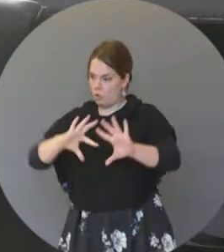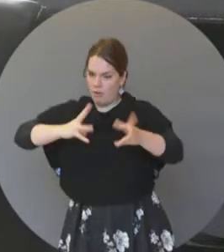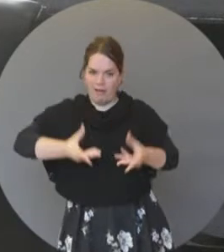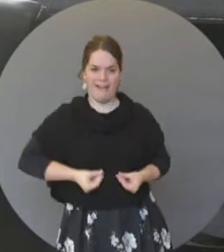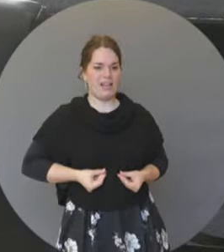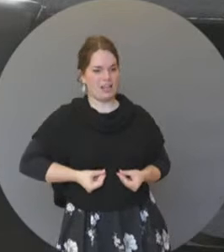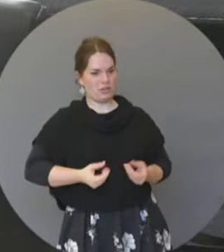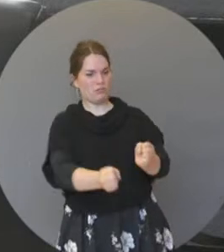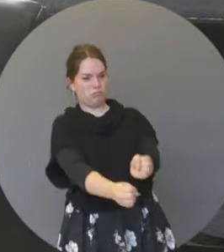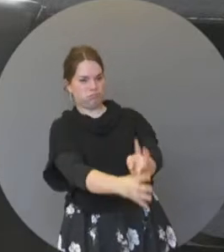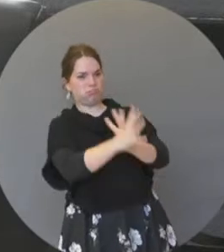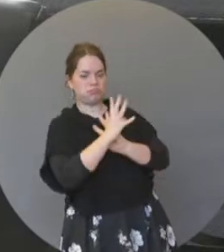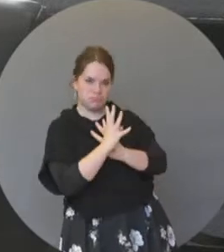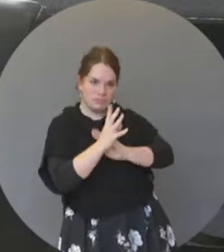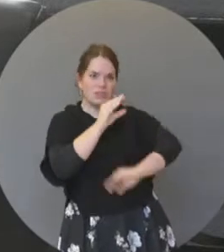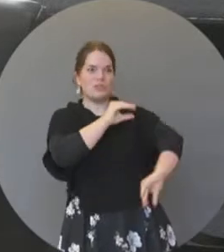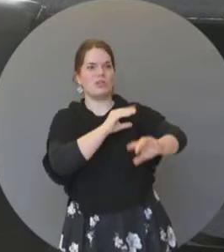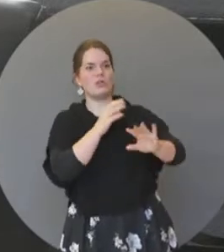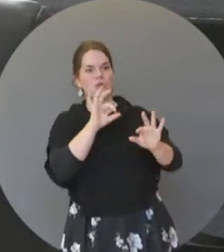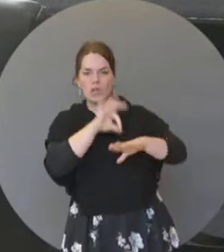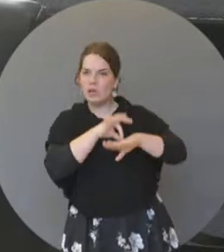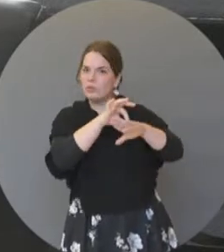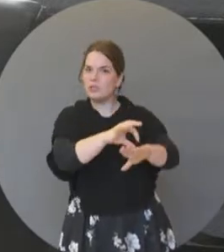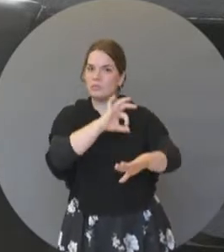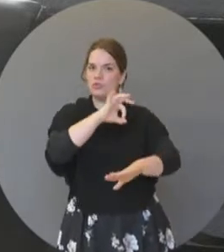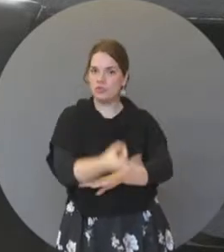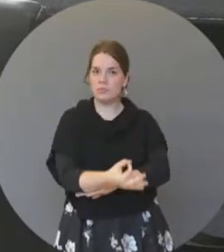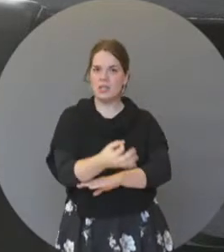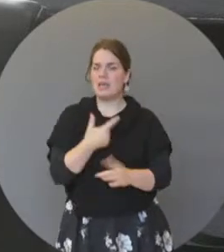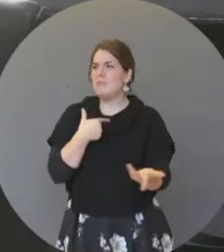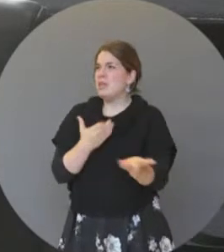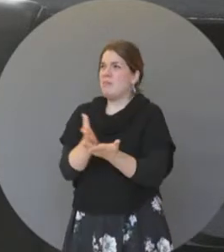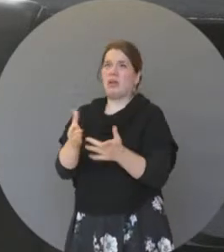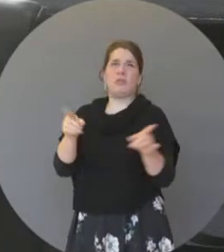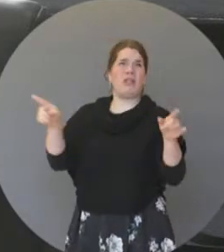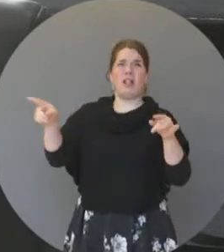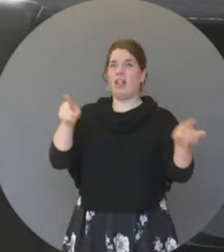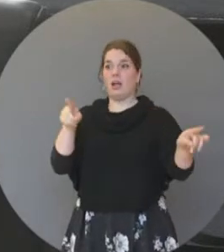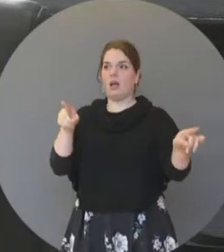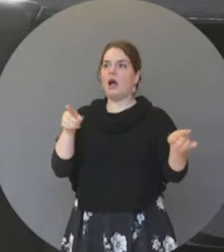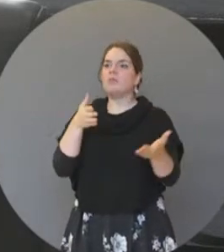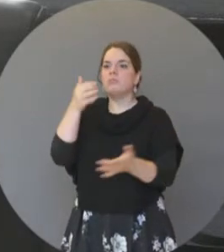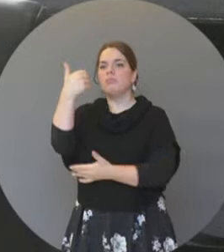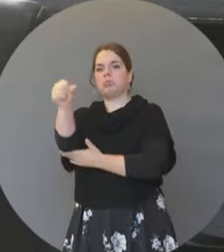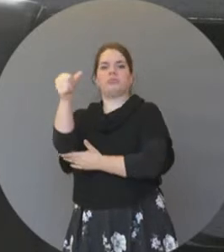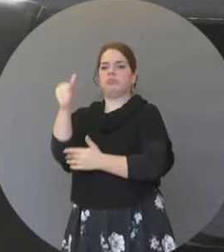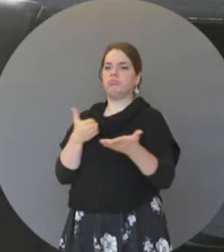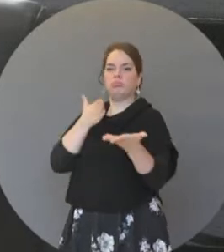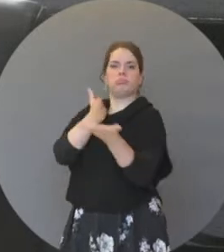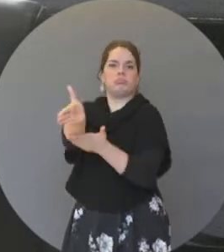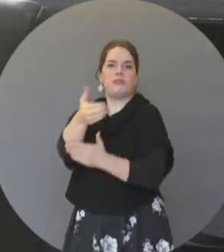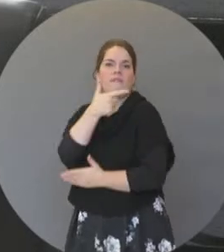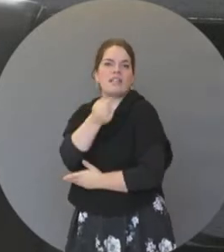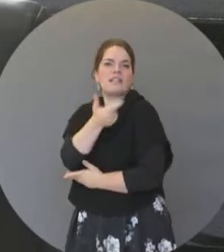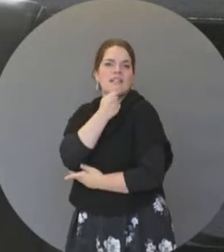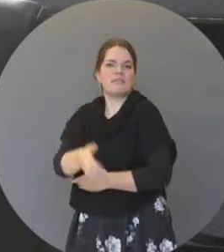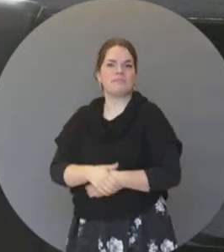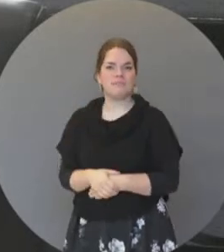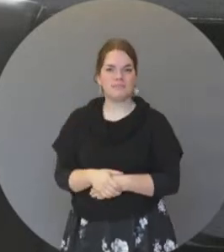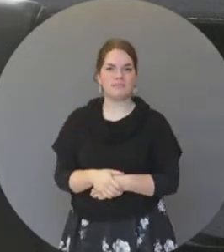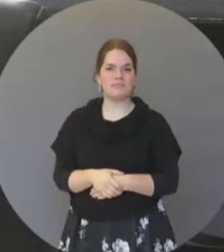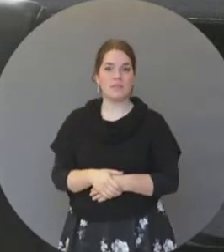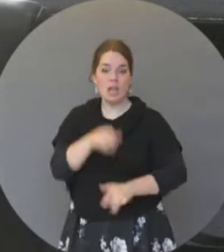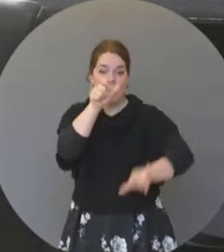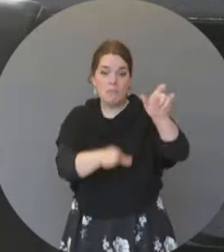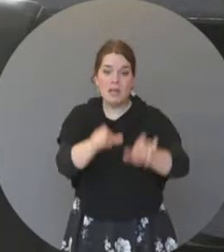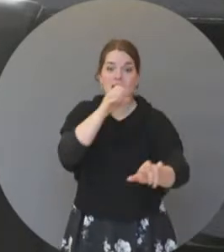possible et surtout de permettre de fluidifier le parcours à l'usager dans un second temps fluidifie l'accompagnement des publics